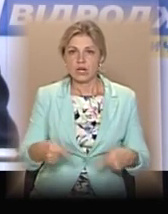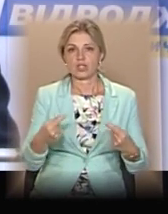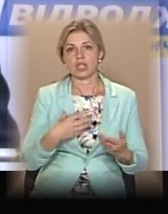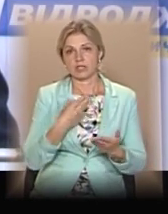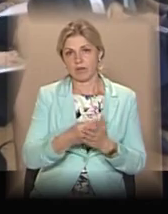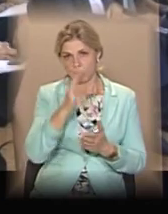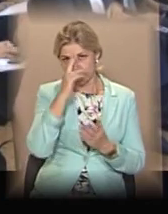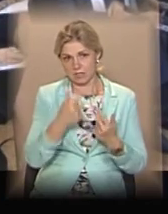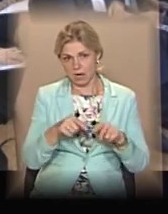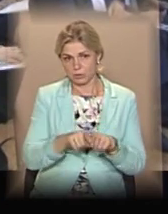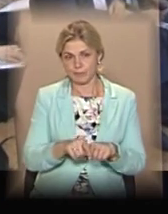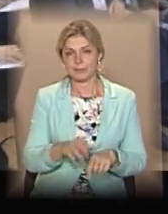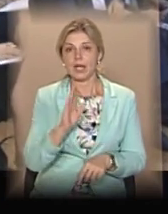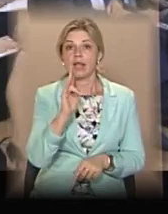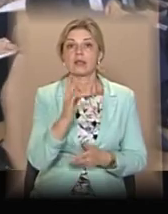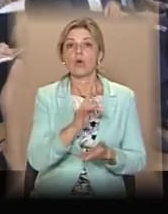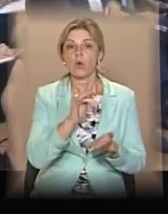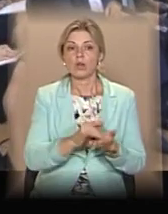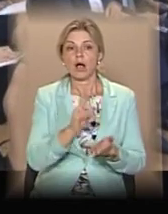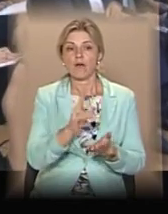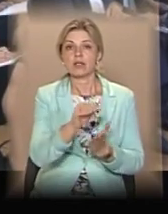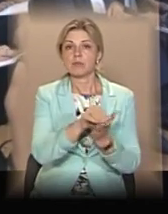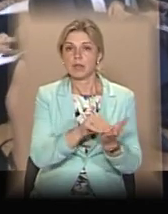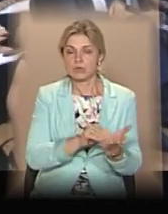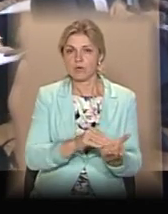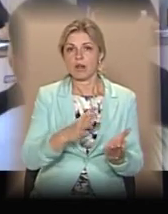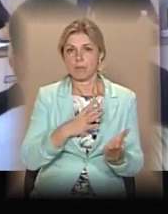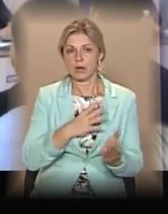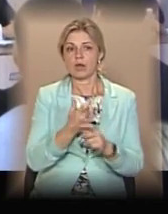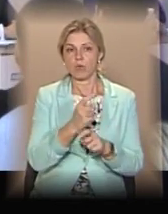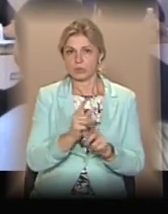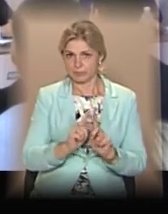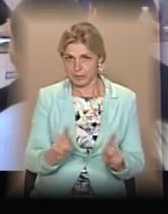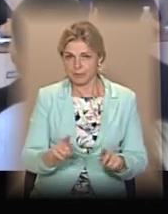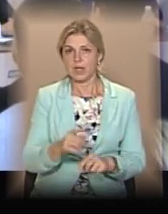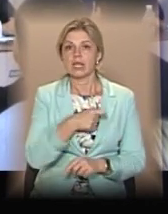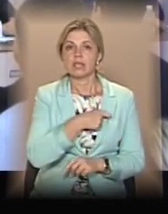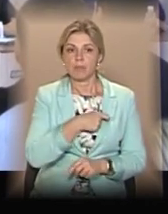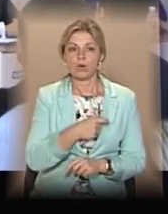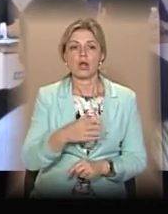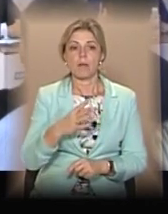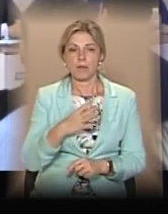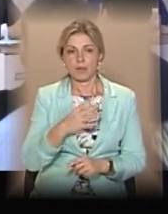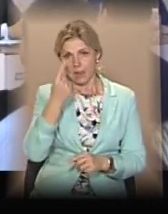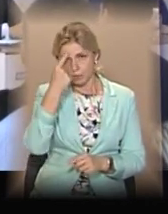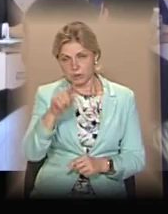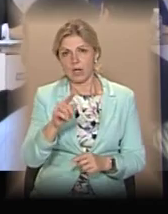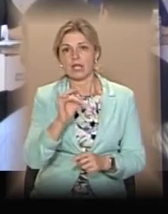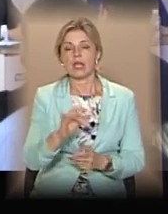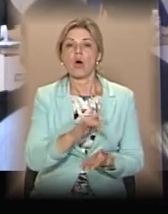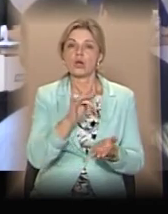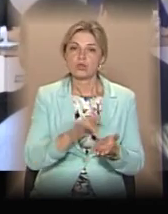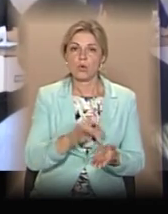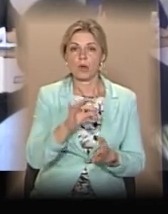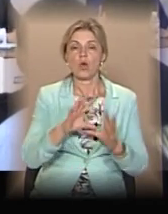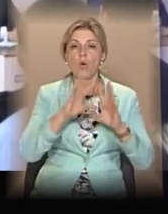свое государство. В Миколаєві до формування списків підійшли креативно. Унікальний проєкт «Депутат з нашого двору» – ноу-хау як на місцевому, так